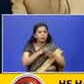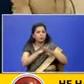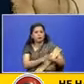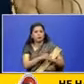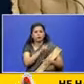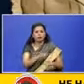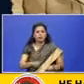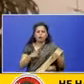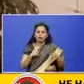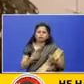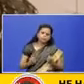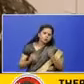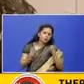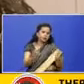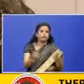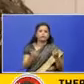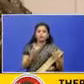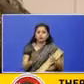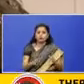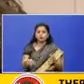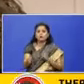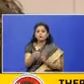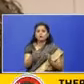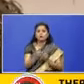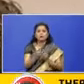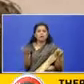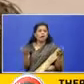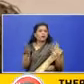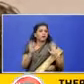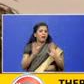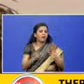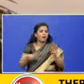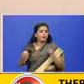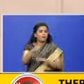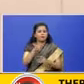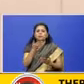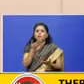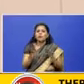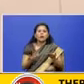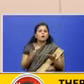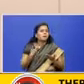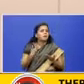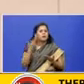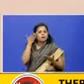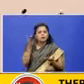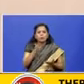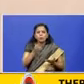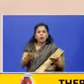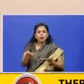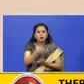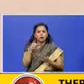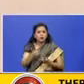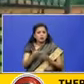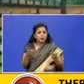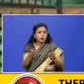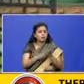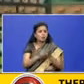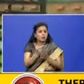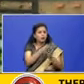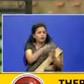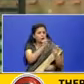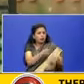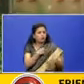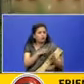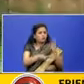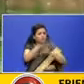जीवन बलिदान कर दिया था। ऐसा कितना कुछ है जो हम धरती आबा बिरसा मुंडा से सीख सकते